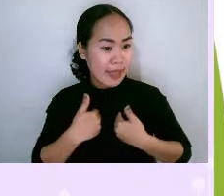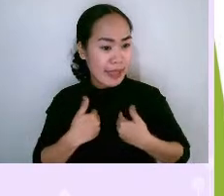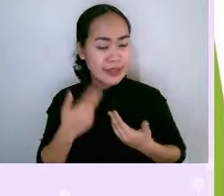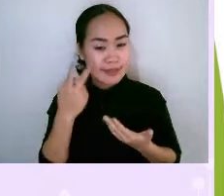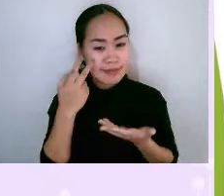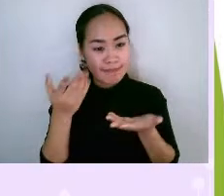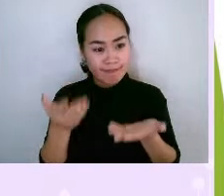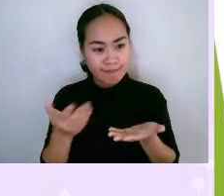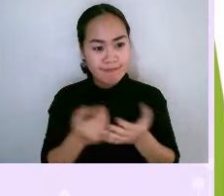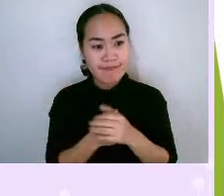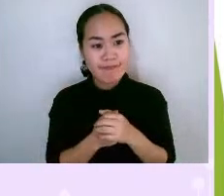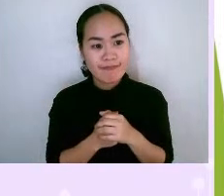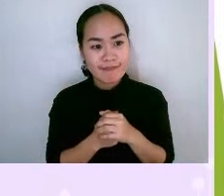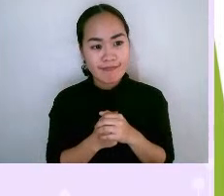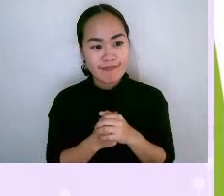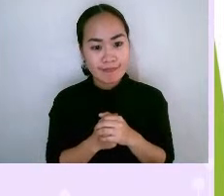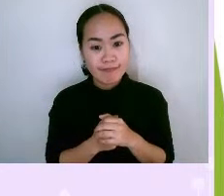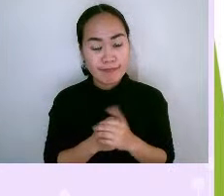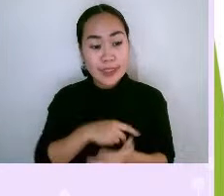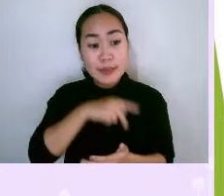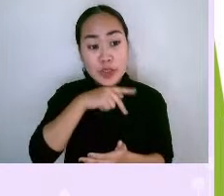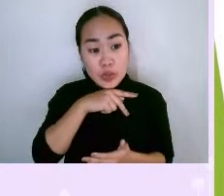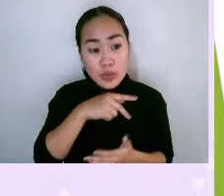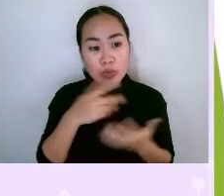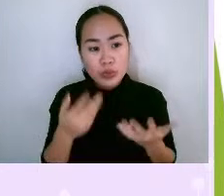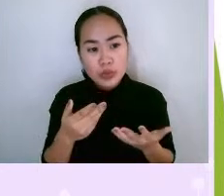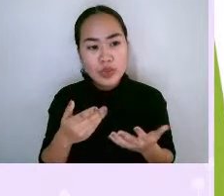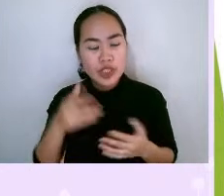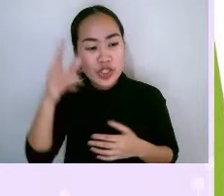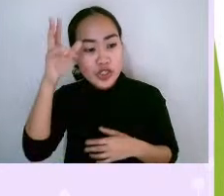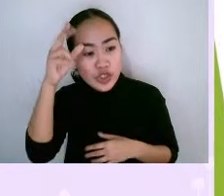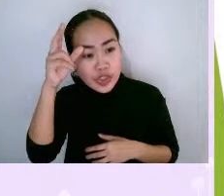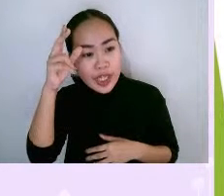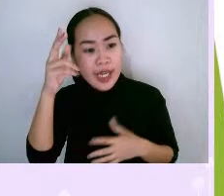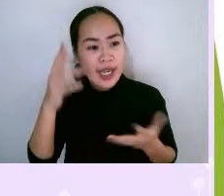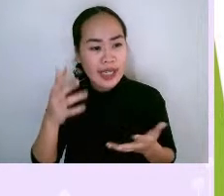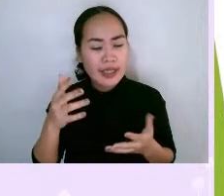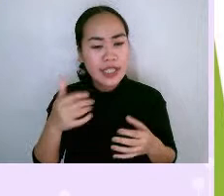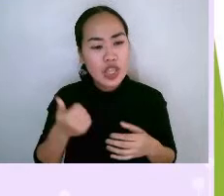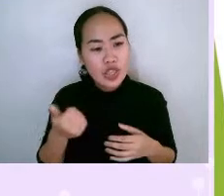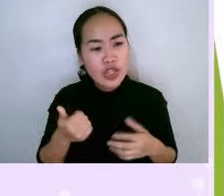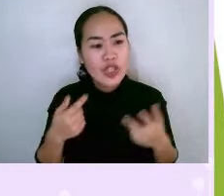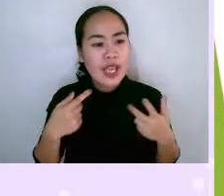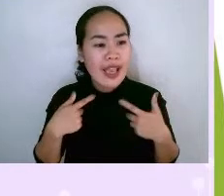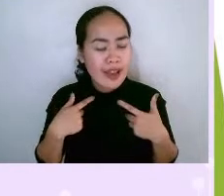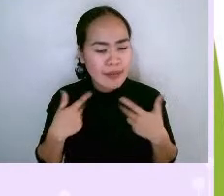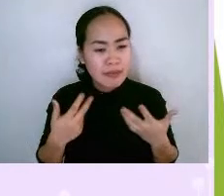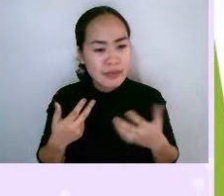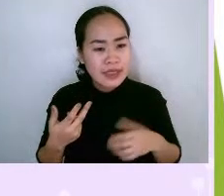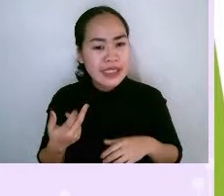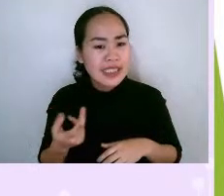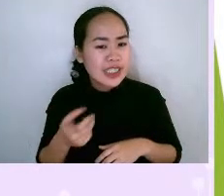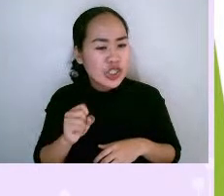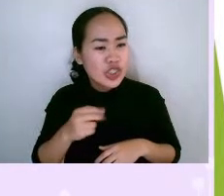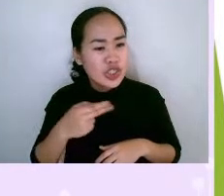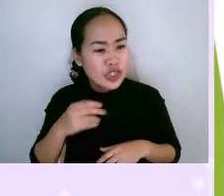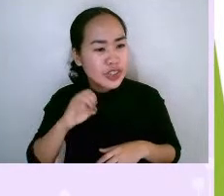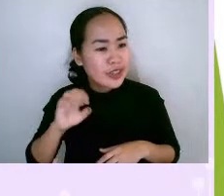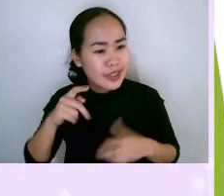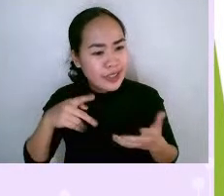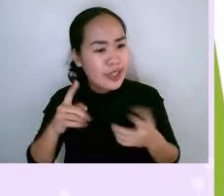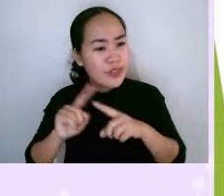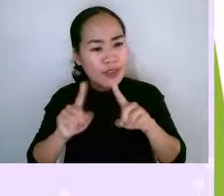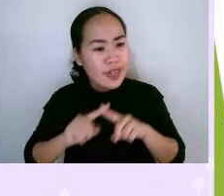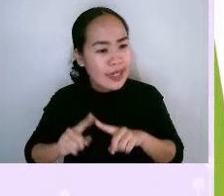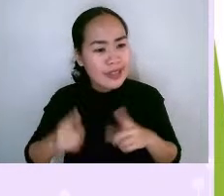baboy, manok, kambing, etc. And meron din po tayong assistance sa mga